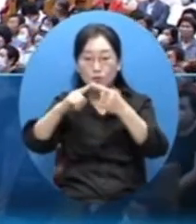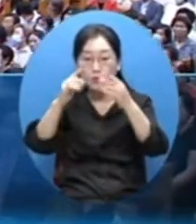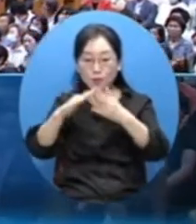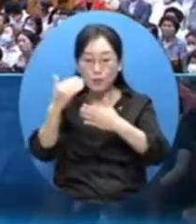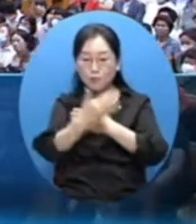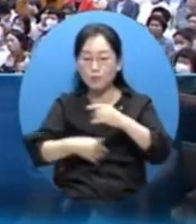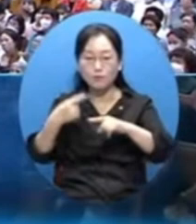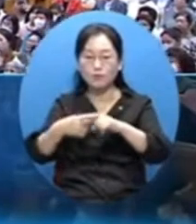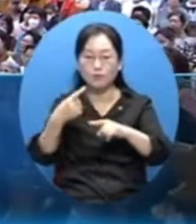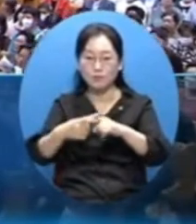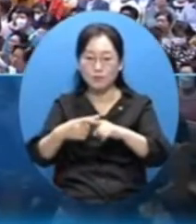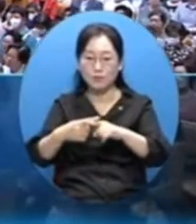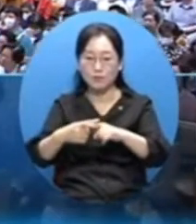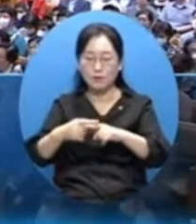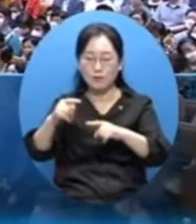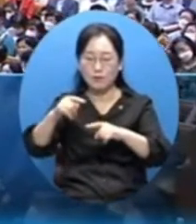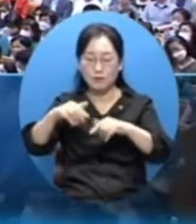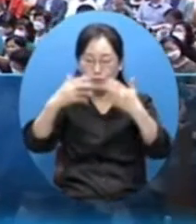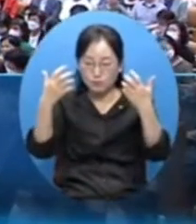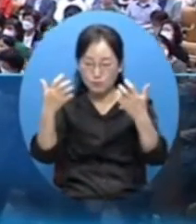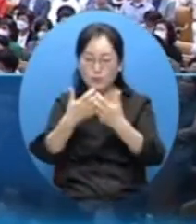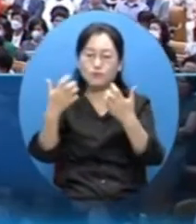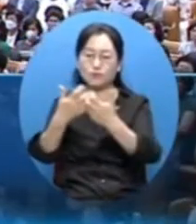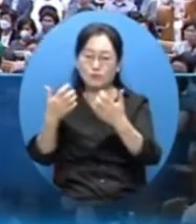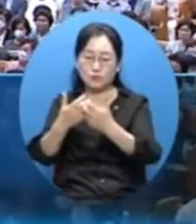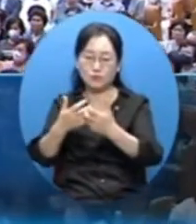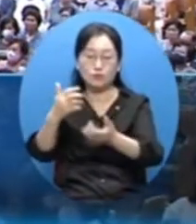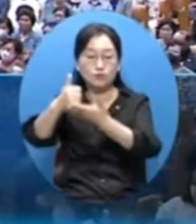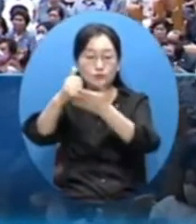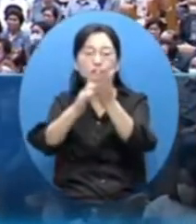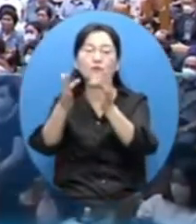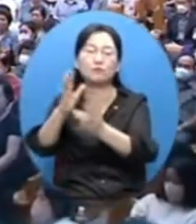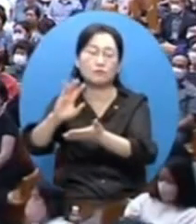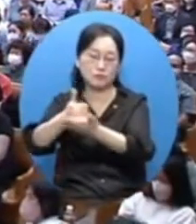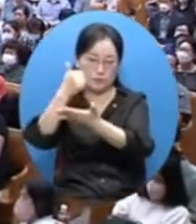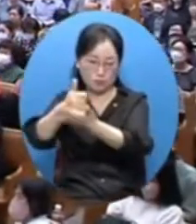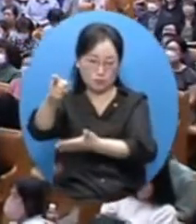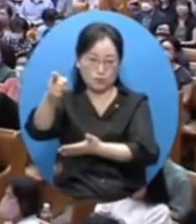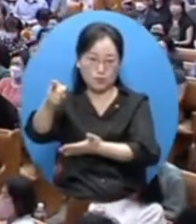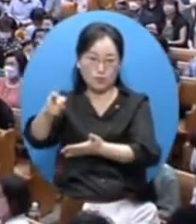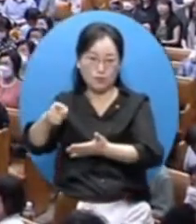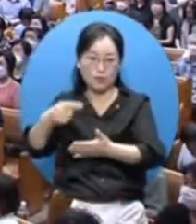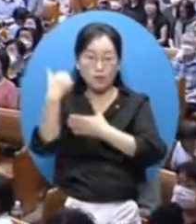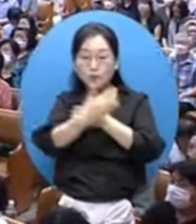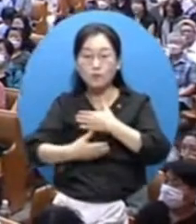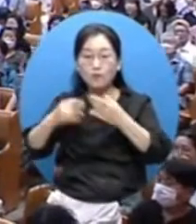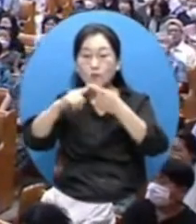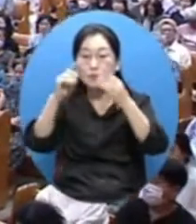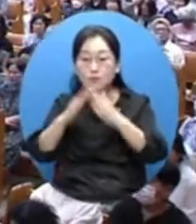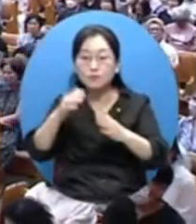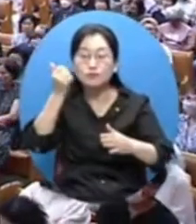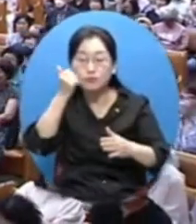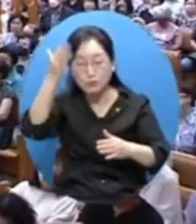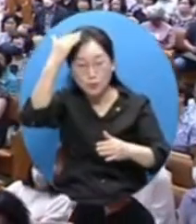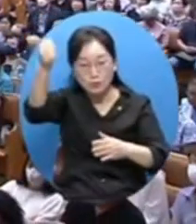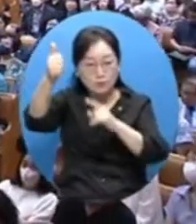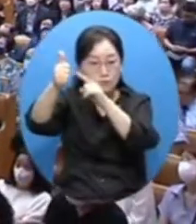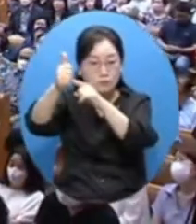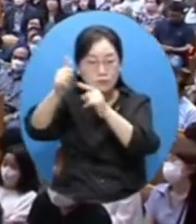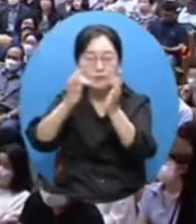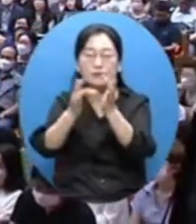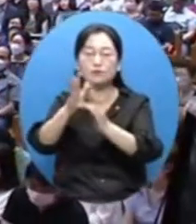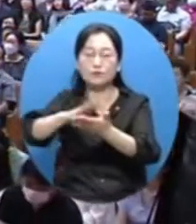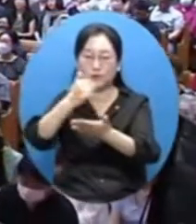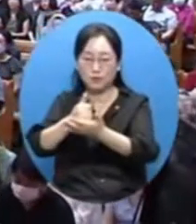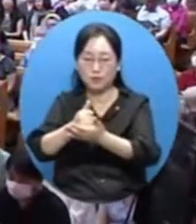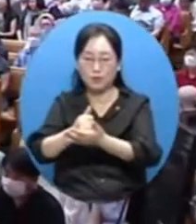충만하게 하시는 이의 충만함이니라. 교회의 머리는 바로 예수 그리스도이십니다. 이 교회를 통해서 영광을 받으실